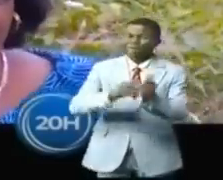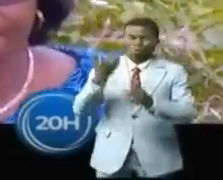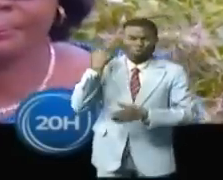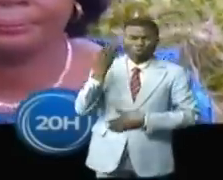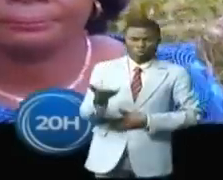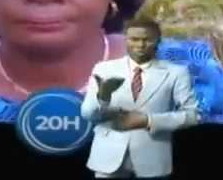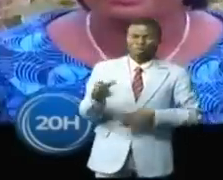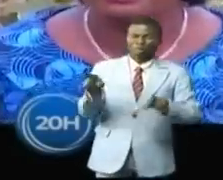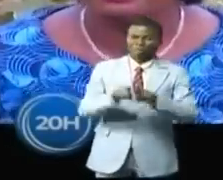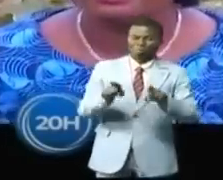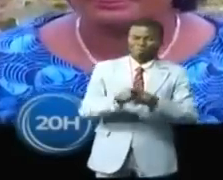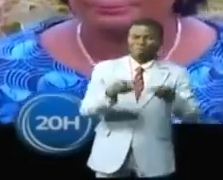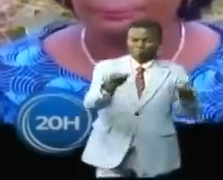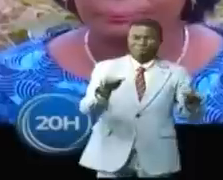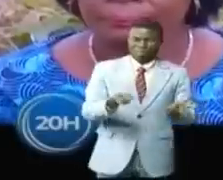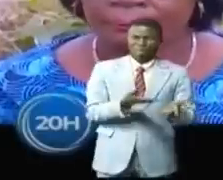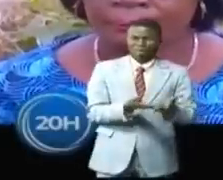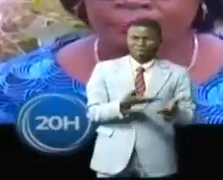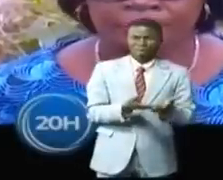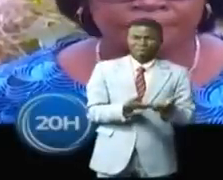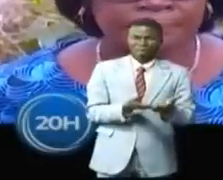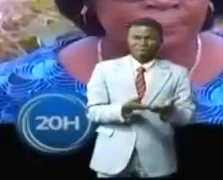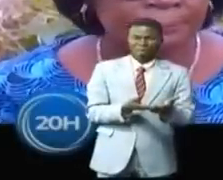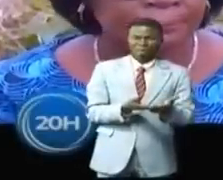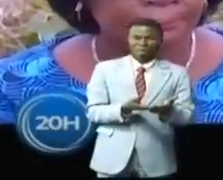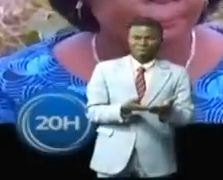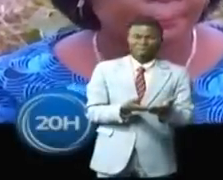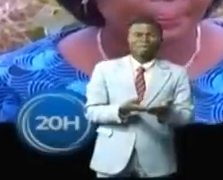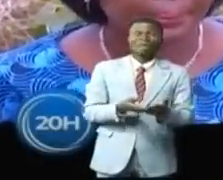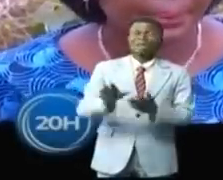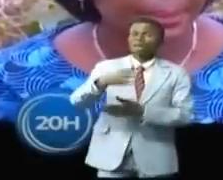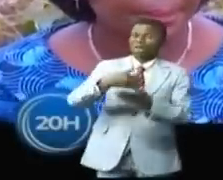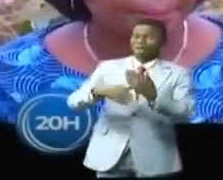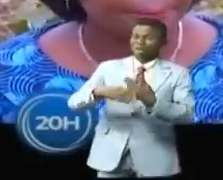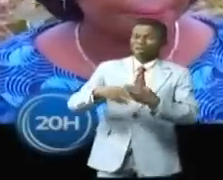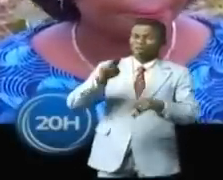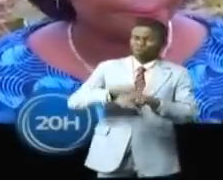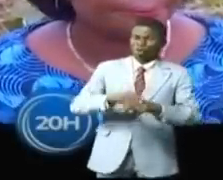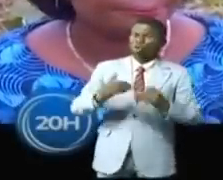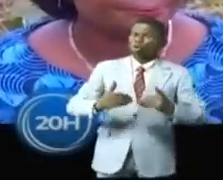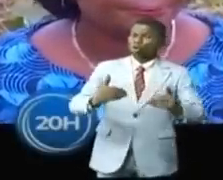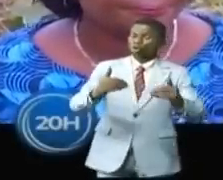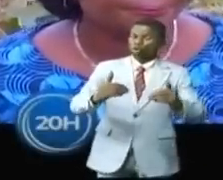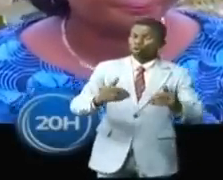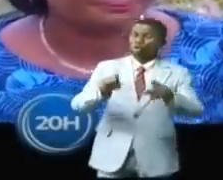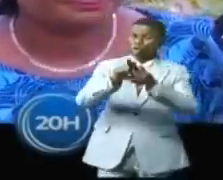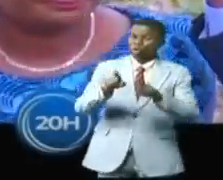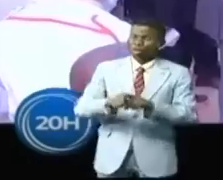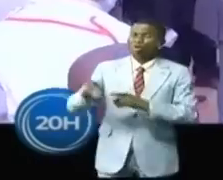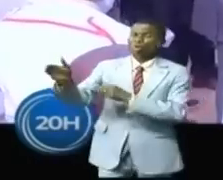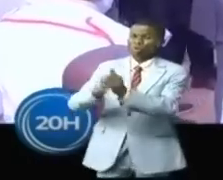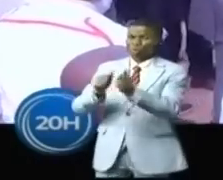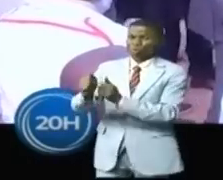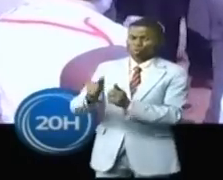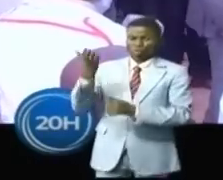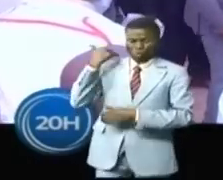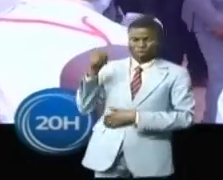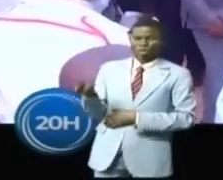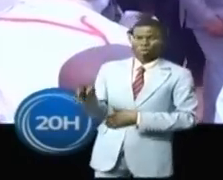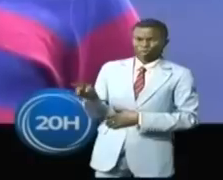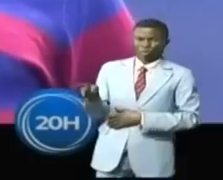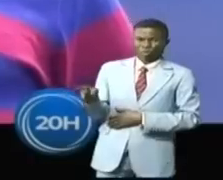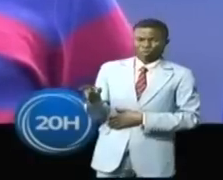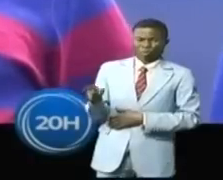Donc c'est la même baie. Et donc, l'anarchie qui s'installe ici, ça continue, ça va aussi impacter aux hommes. Juste après